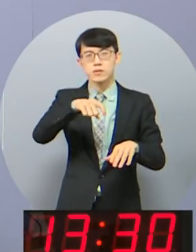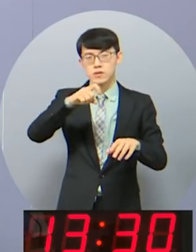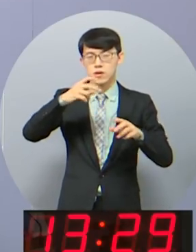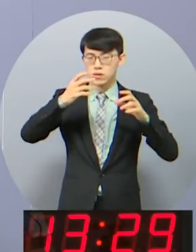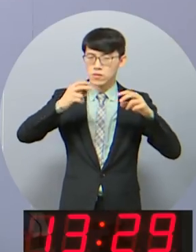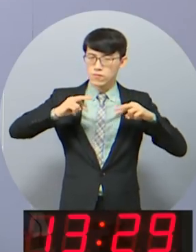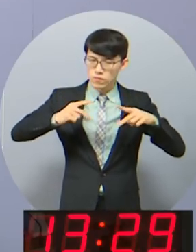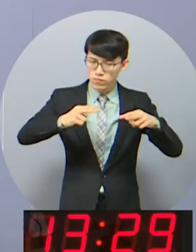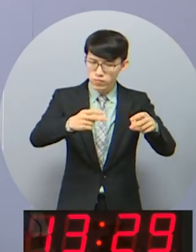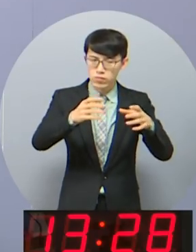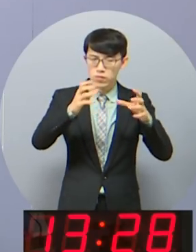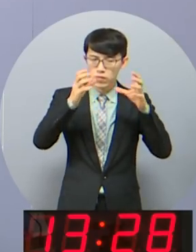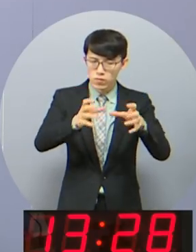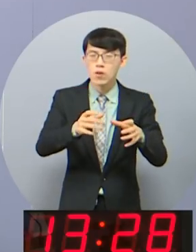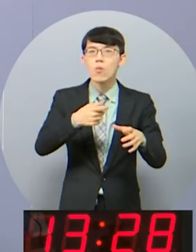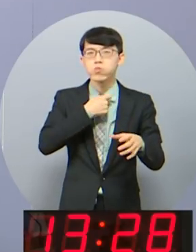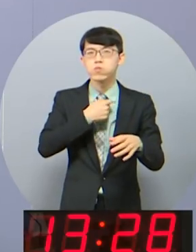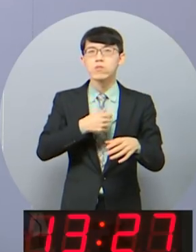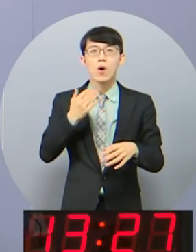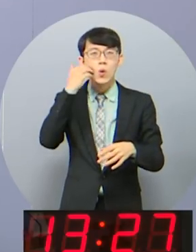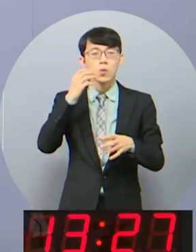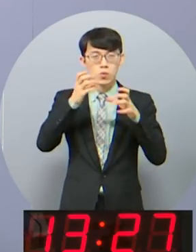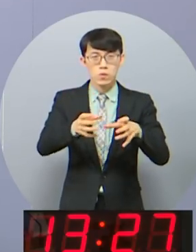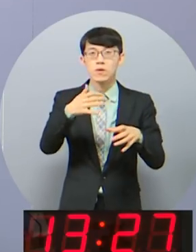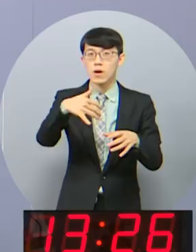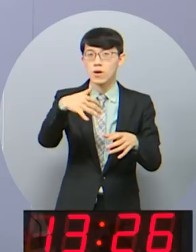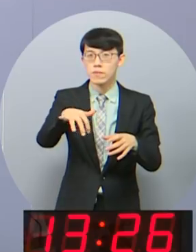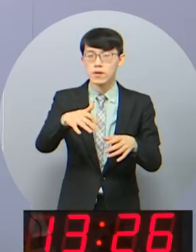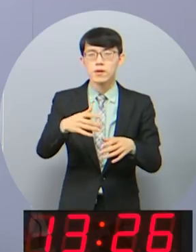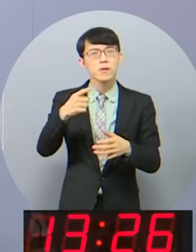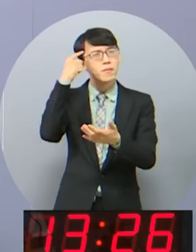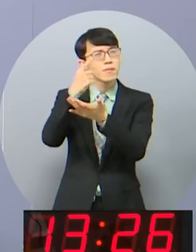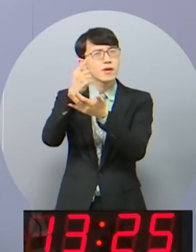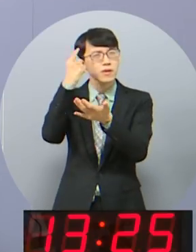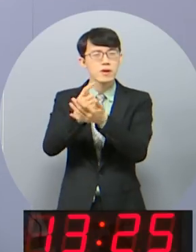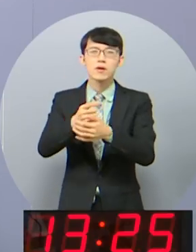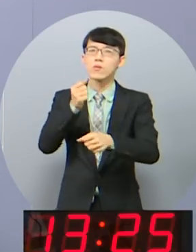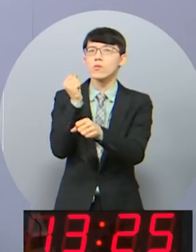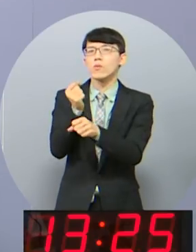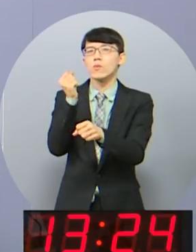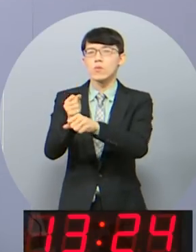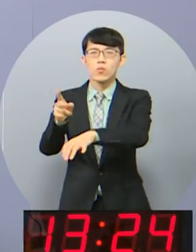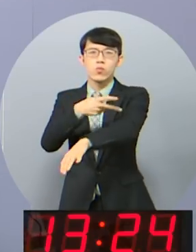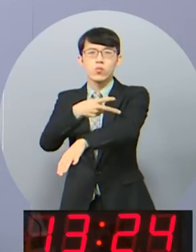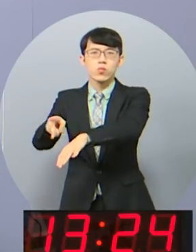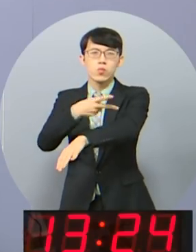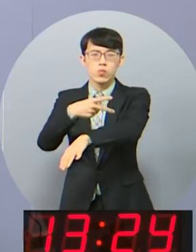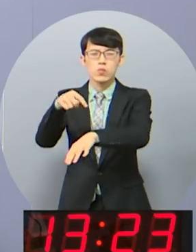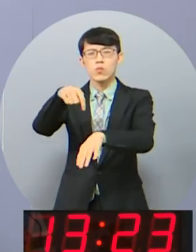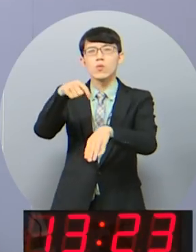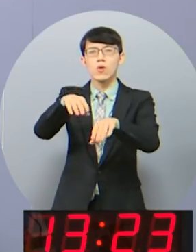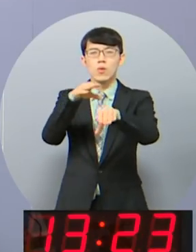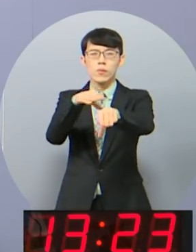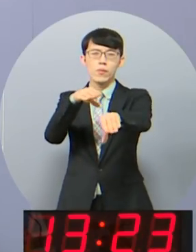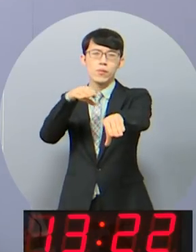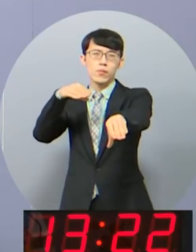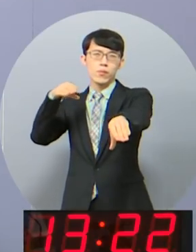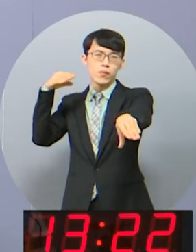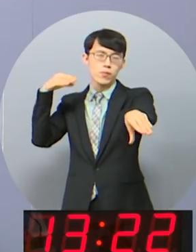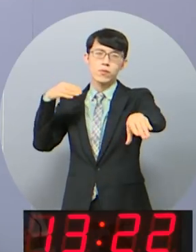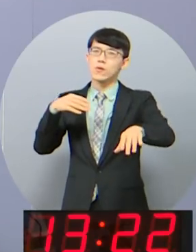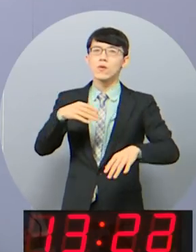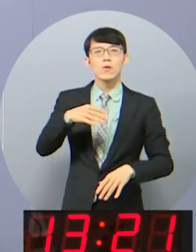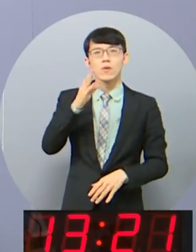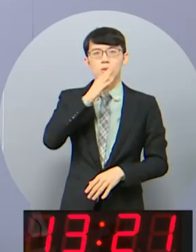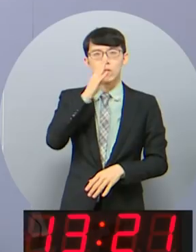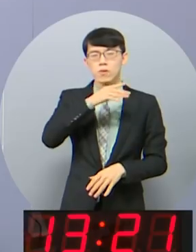无做好的时阵啊，会使讲每工要上下班，咱的子弟大家拢塞车塞到呢，会使讲每